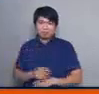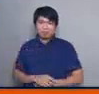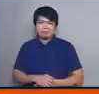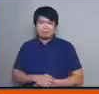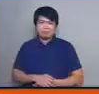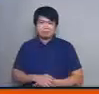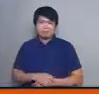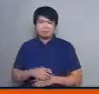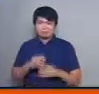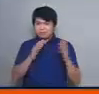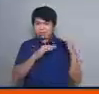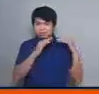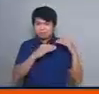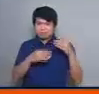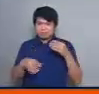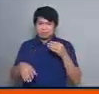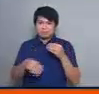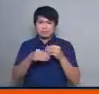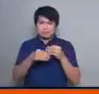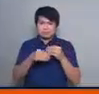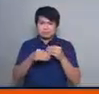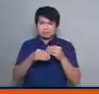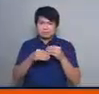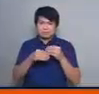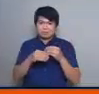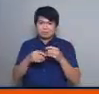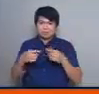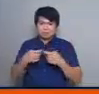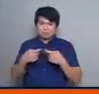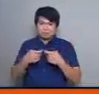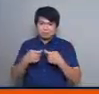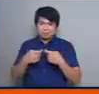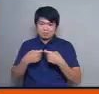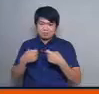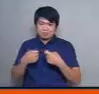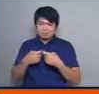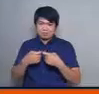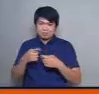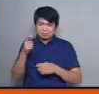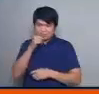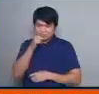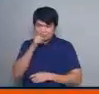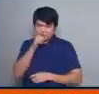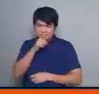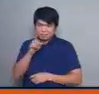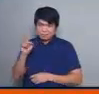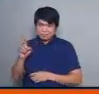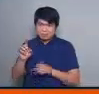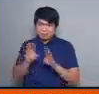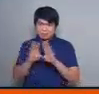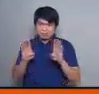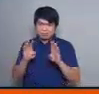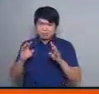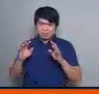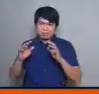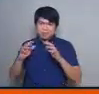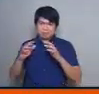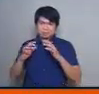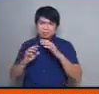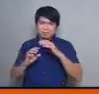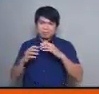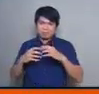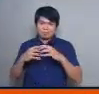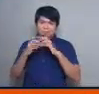Inaasahan namang madaragdagan ang supply ng kuryente sa Luzon grid sa pagbubukas ng power plant ng Meralco